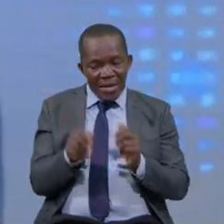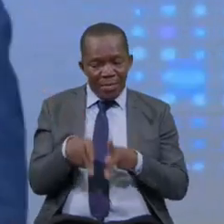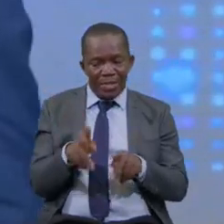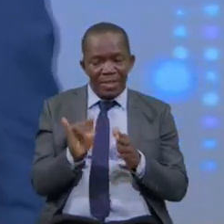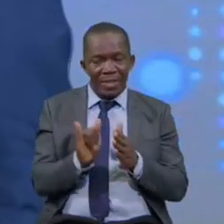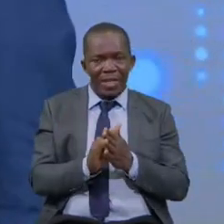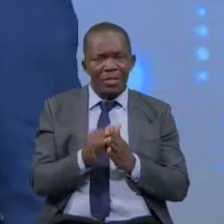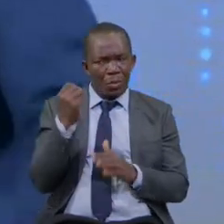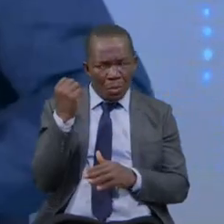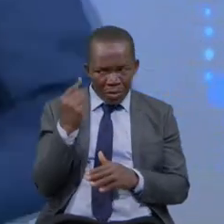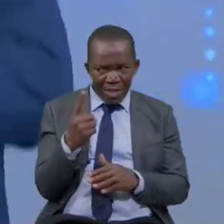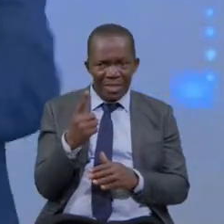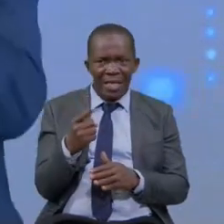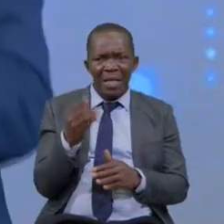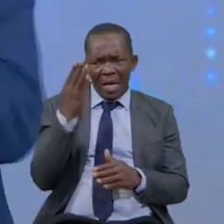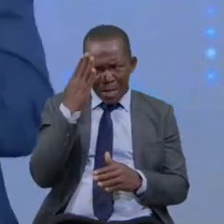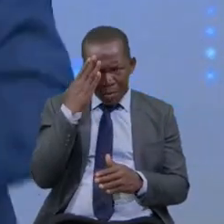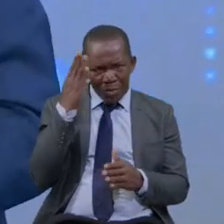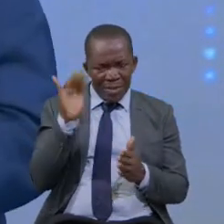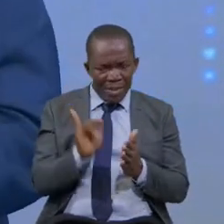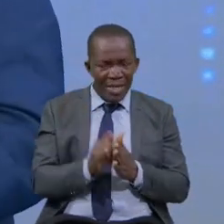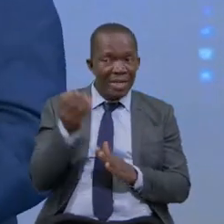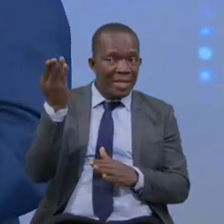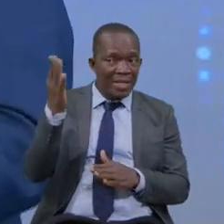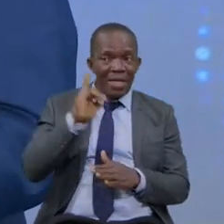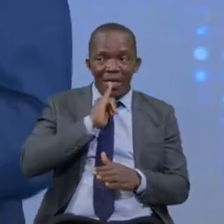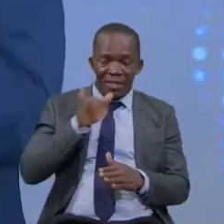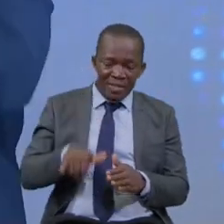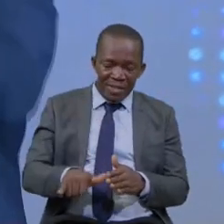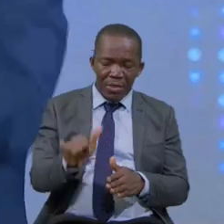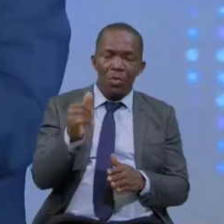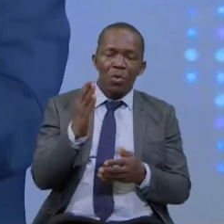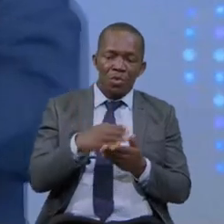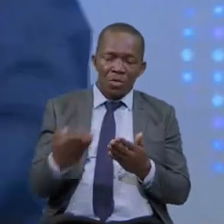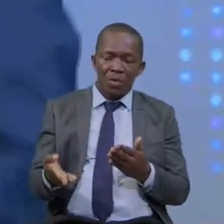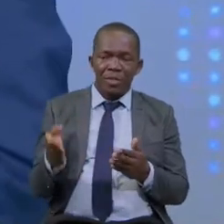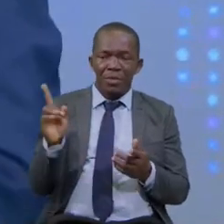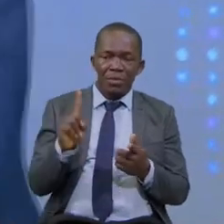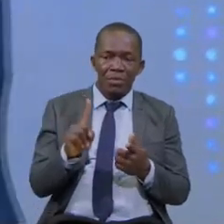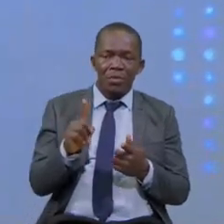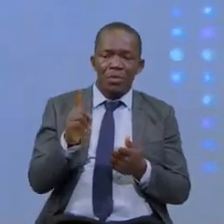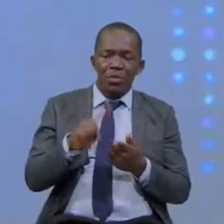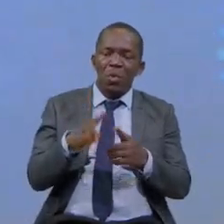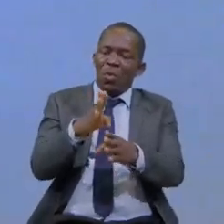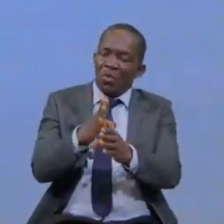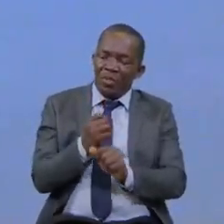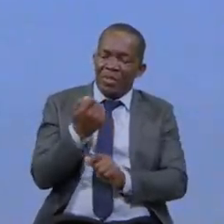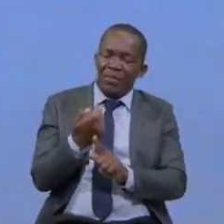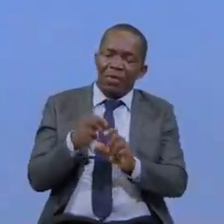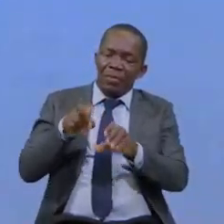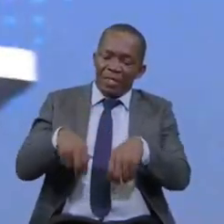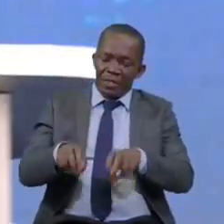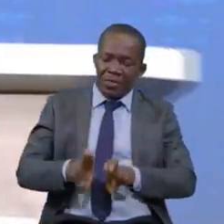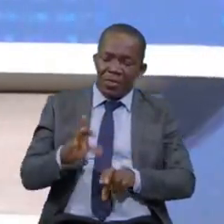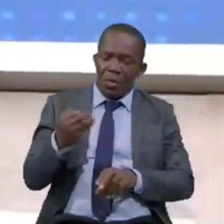quelque chose du trône de Dieu, à recevoir. Il prie. Il regarde la parole qu'ils